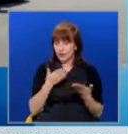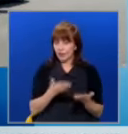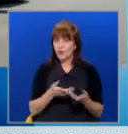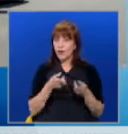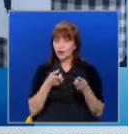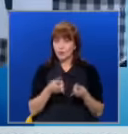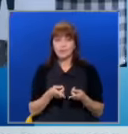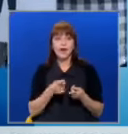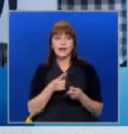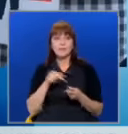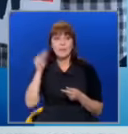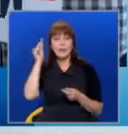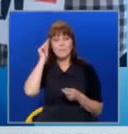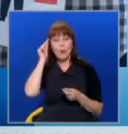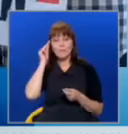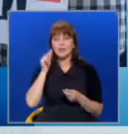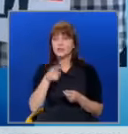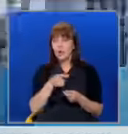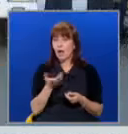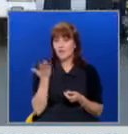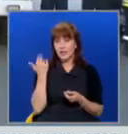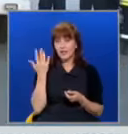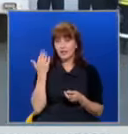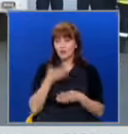Кирил Петров, е извършило реформа в МВР.